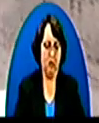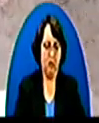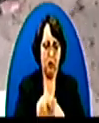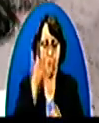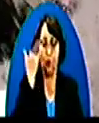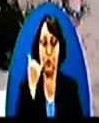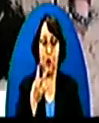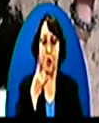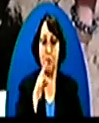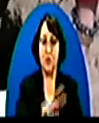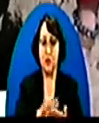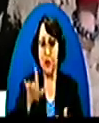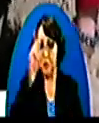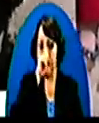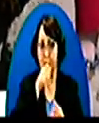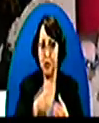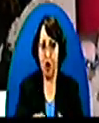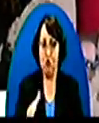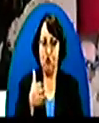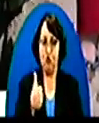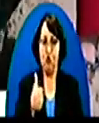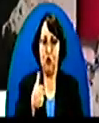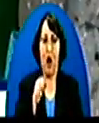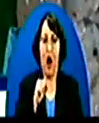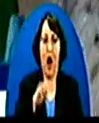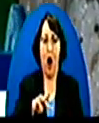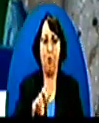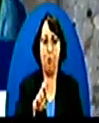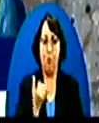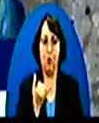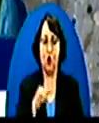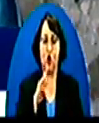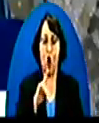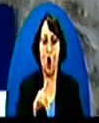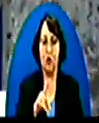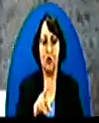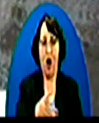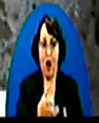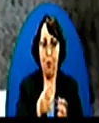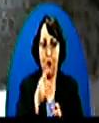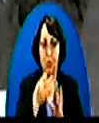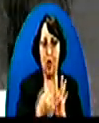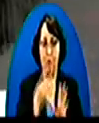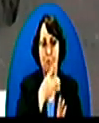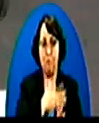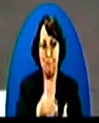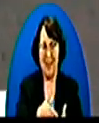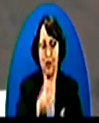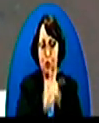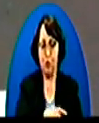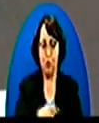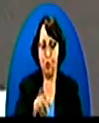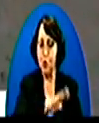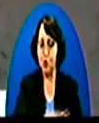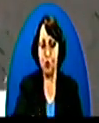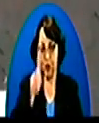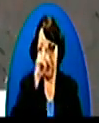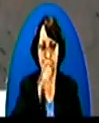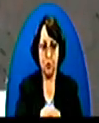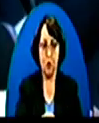шинэ эмнэлэг ашиглалтанд орсноор амбулаторор 18 мянган хүүхэд үзэж, жилд 2 мянган хүүхэд хэвтэн эмчилүүлэх боломжтой болох